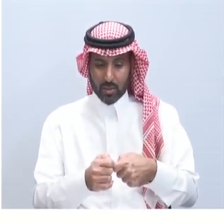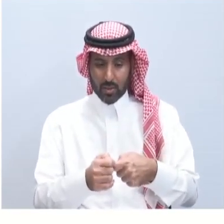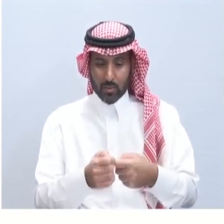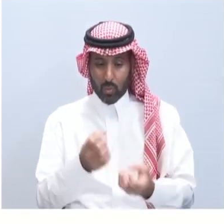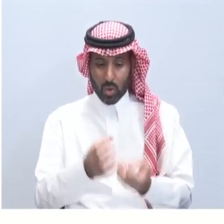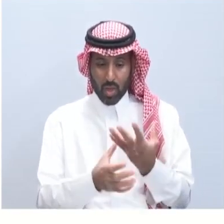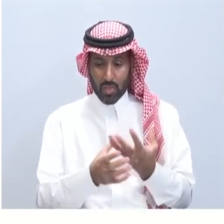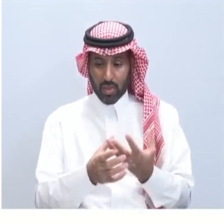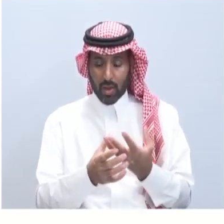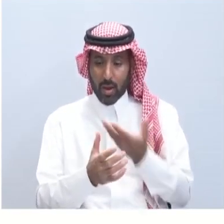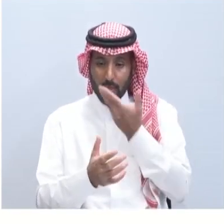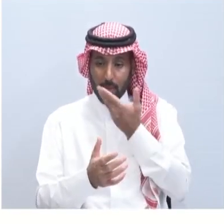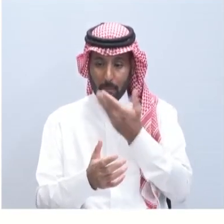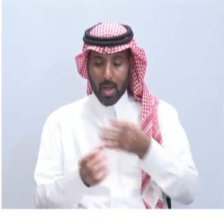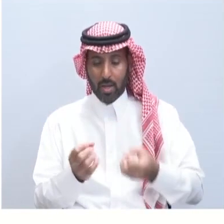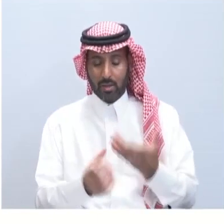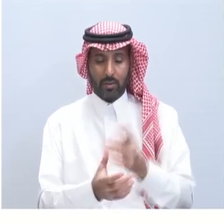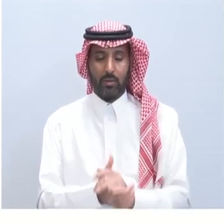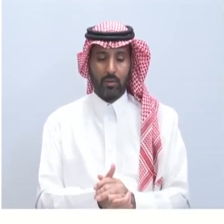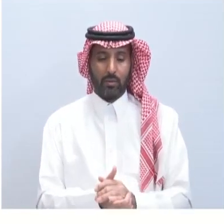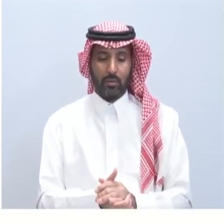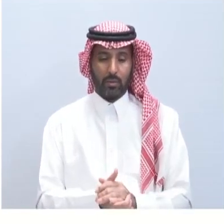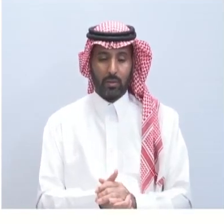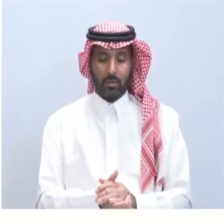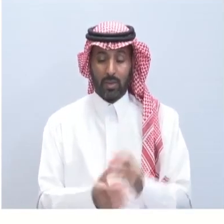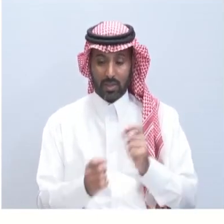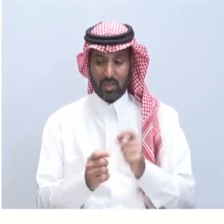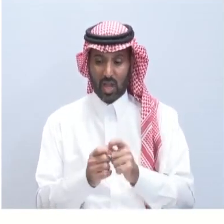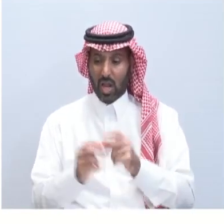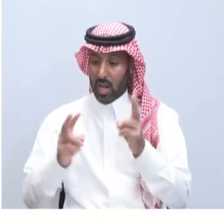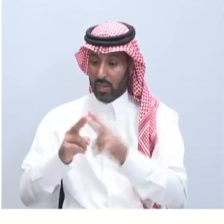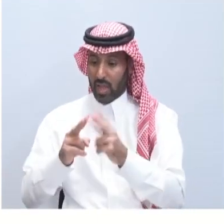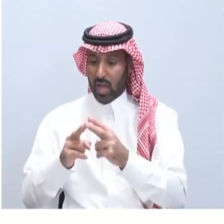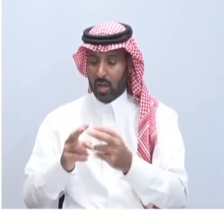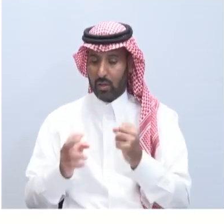لمكثف الماء وبعد ذلك ينتج لدينا